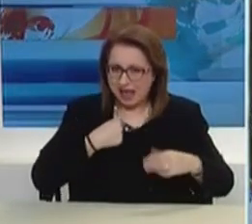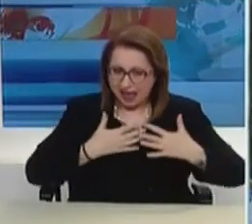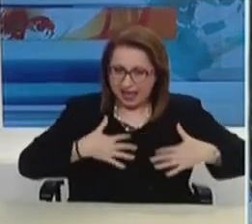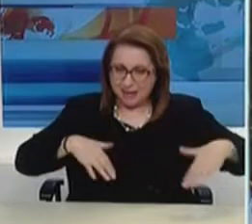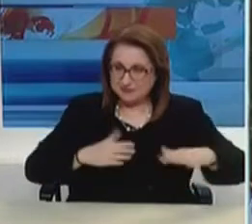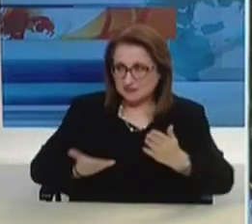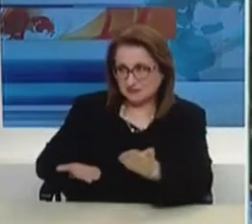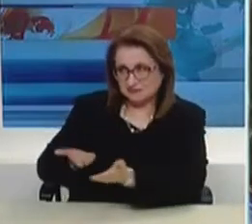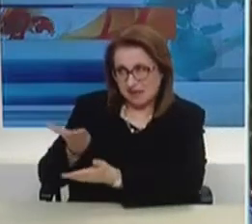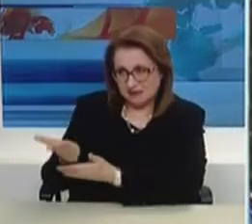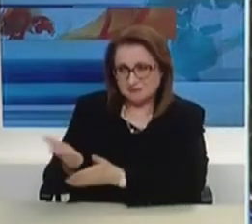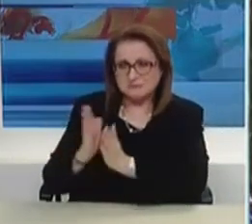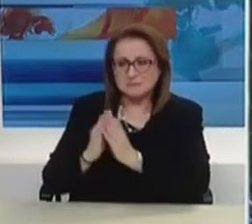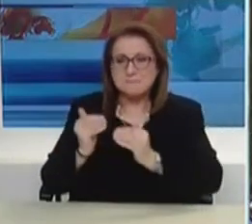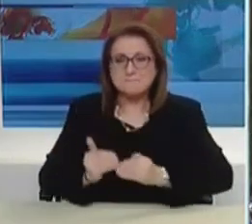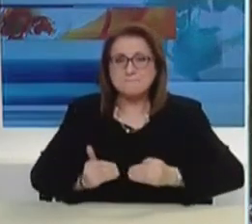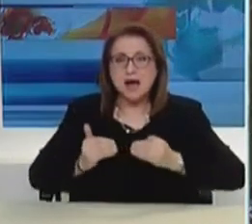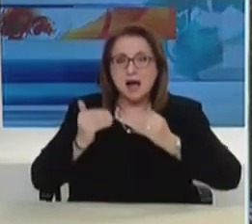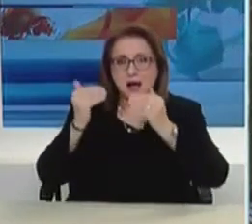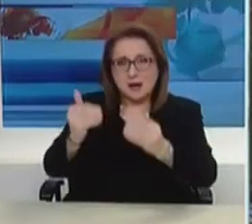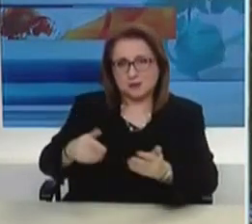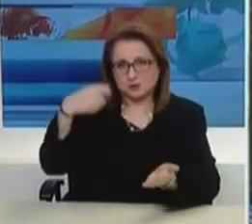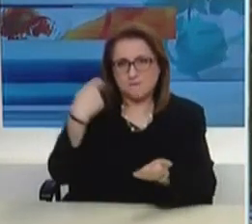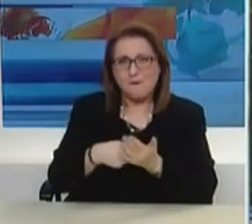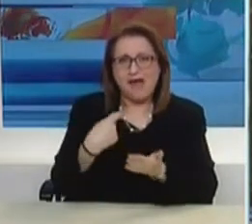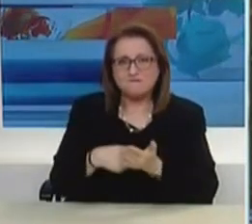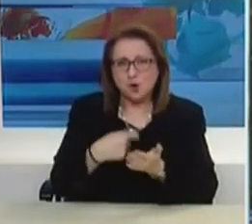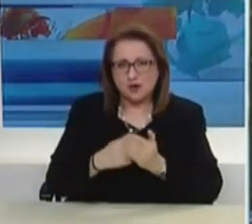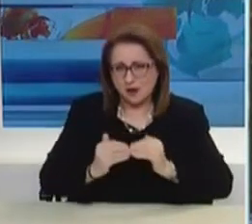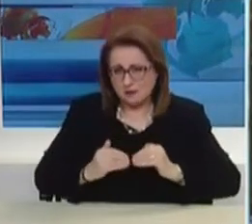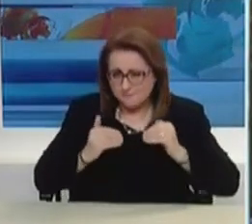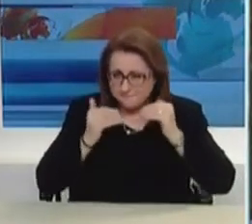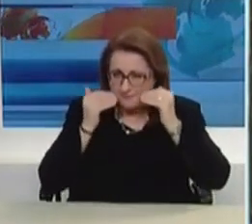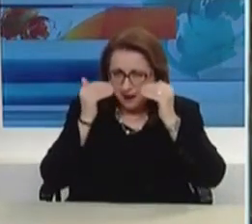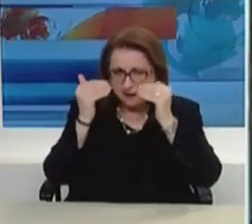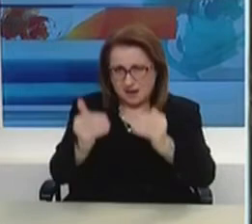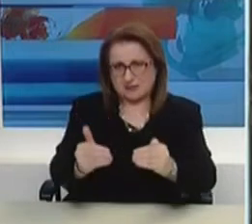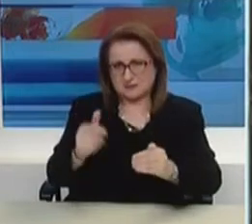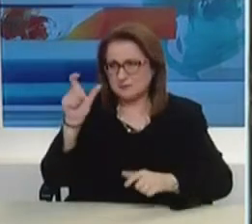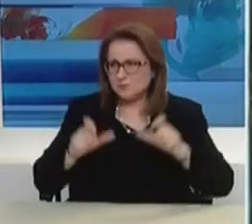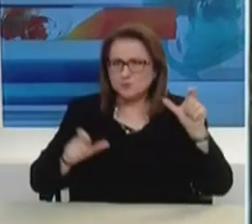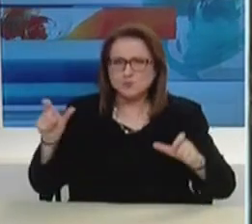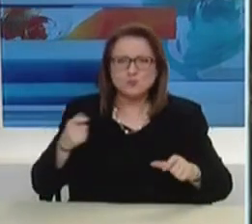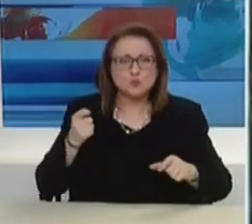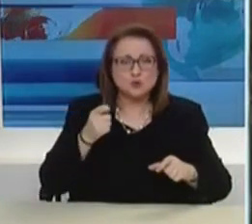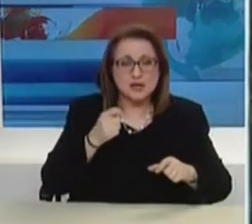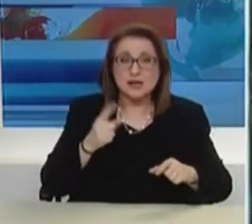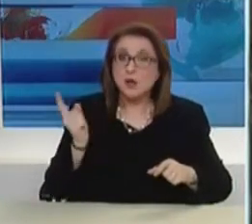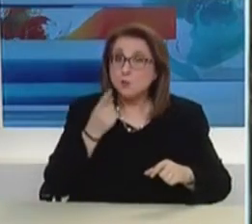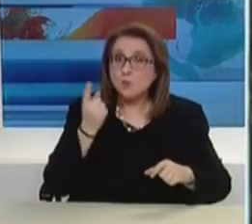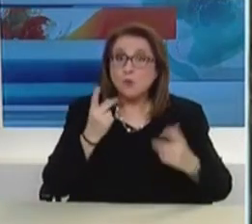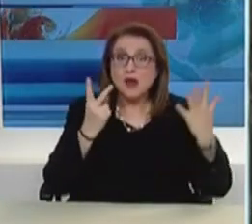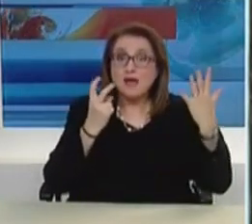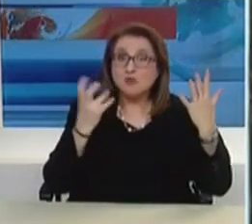Δημοσίων Εσόδων για παράταση καταβολής των φορολογικών οφειλών των συμπολιτών μας ηλικίας άνω των 70